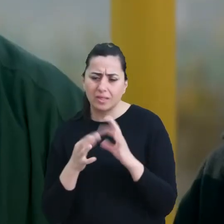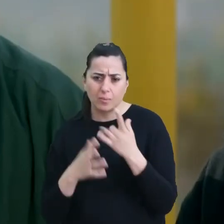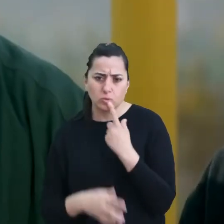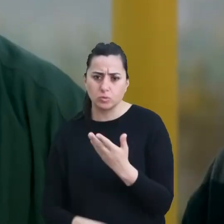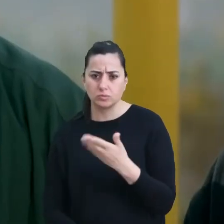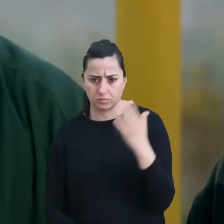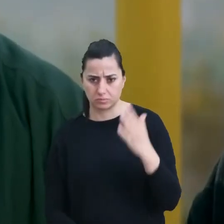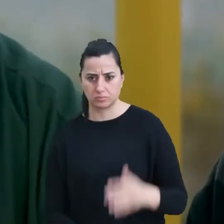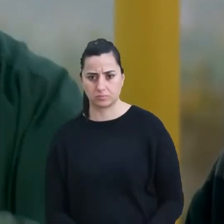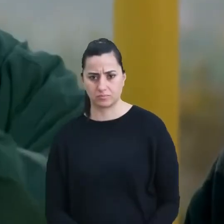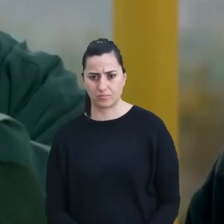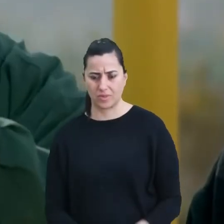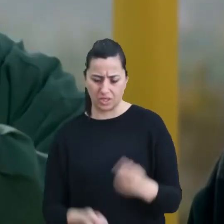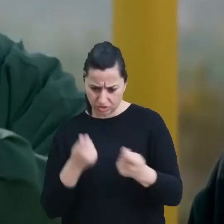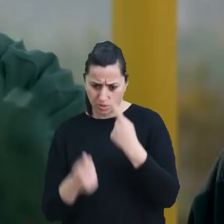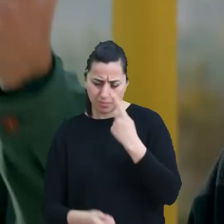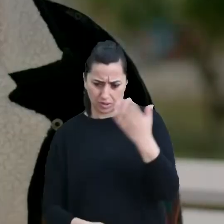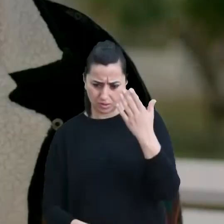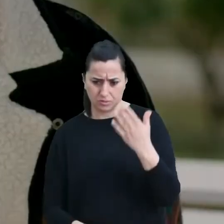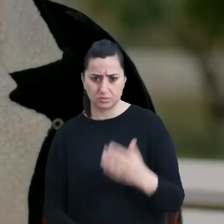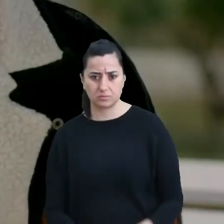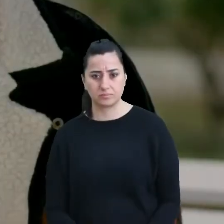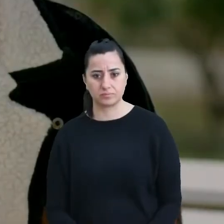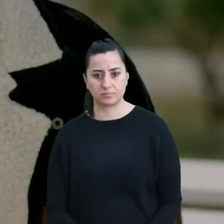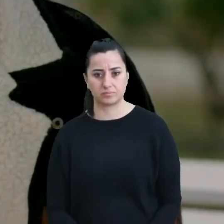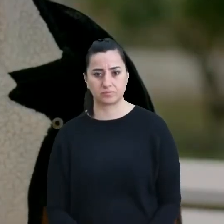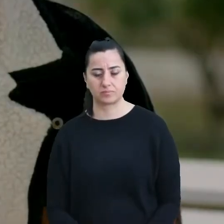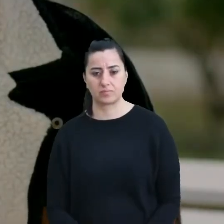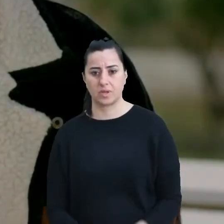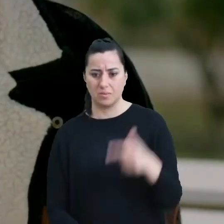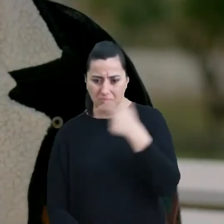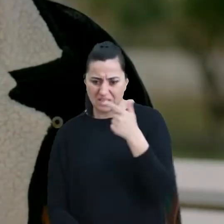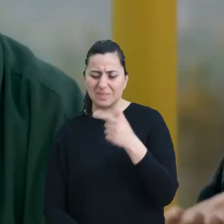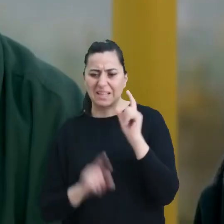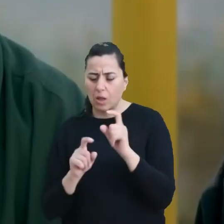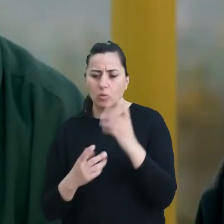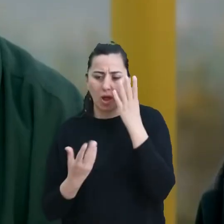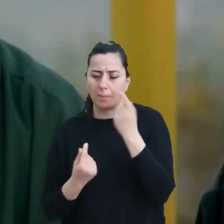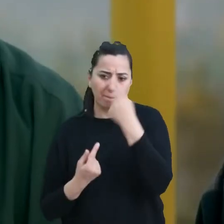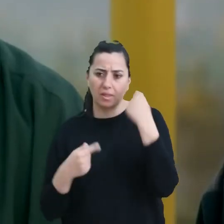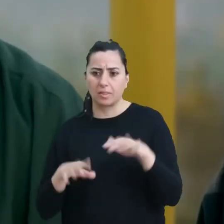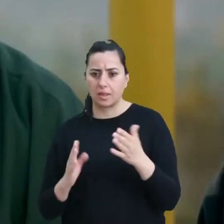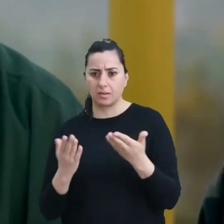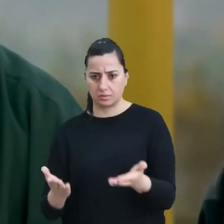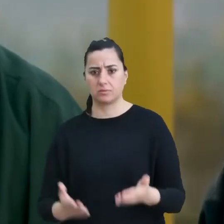ha? İşine baksana arkadaş, işini. Benzinci misin, dedikoducu musun belli değil vallahi.